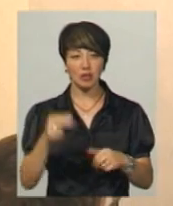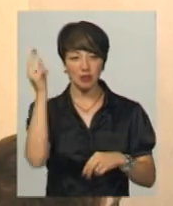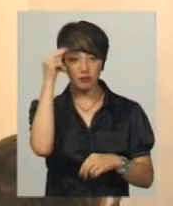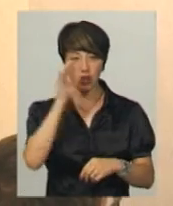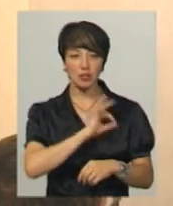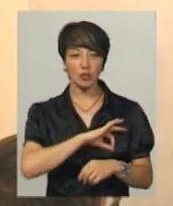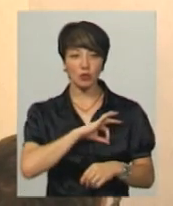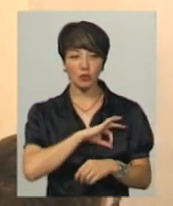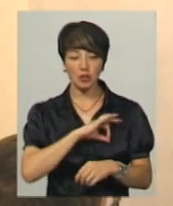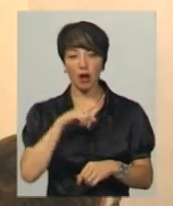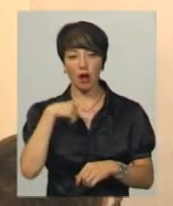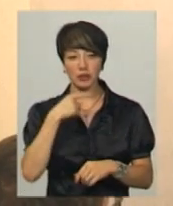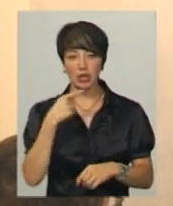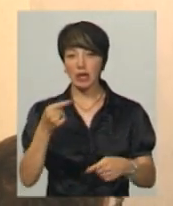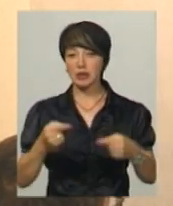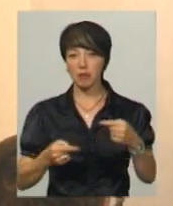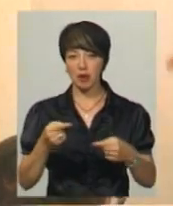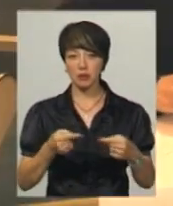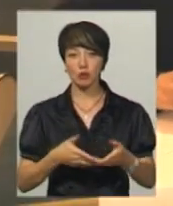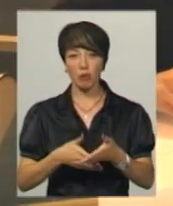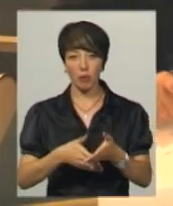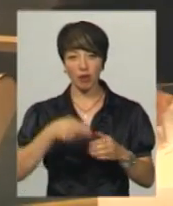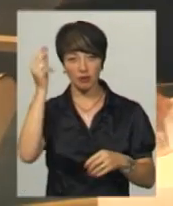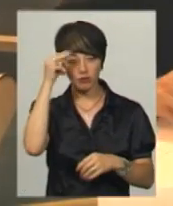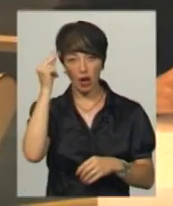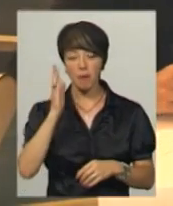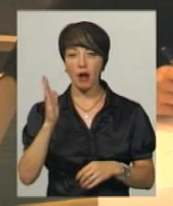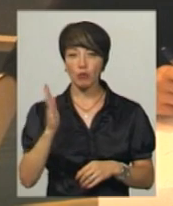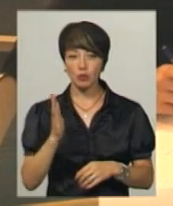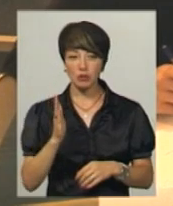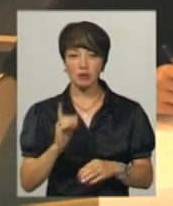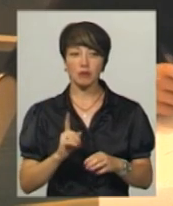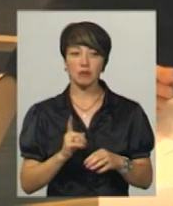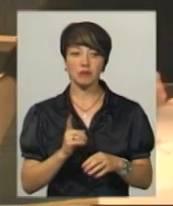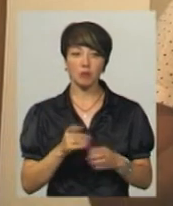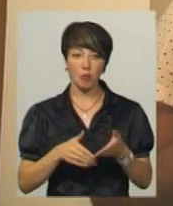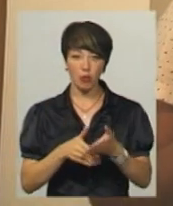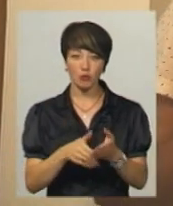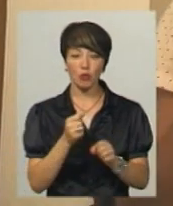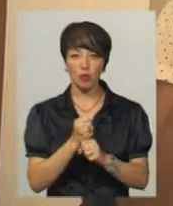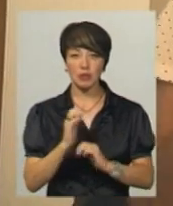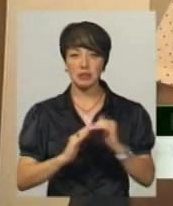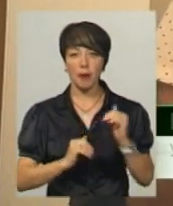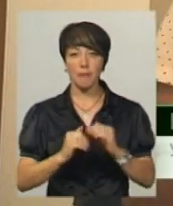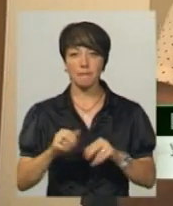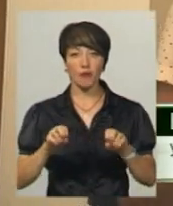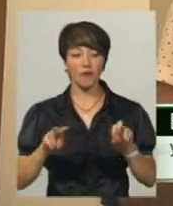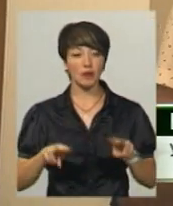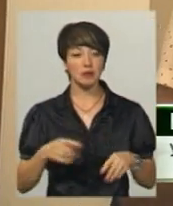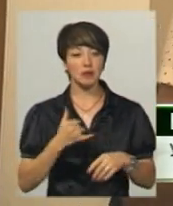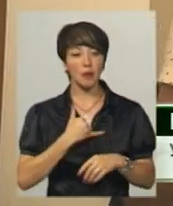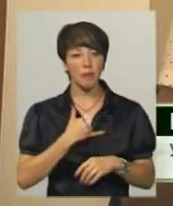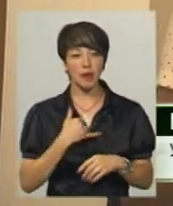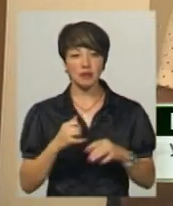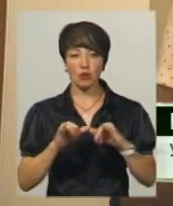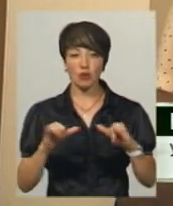навчається на юриста. Хлопець каже, дебати допомагають зараз у навчанні, а майбутнє почав роботи за професією. Для мене дебати – це розвиток